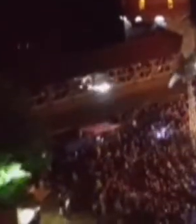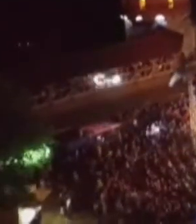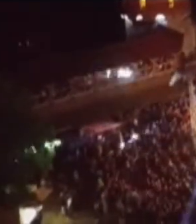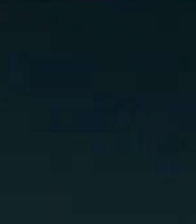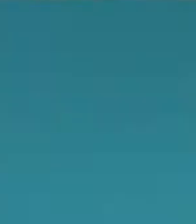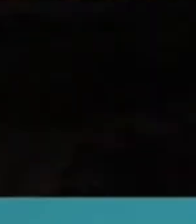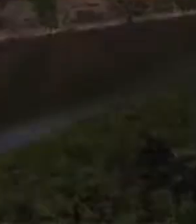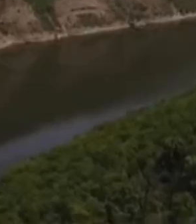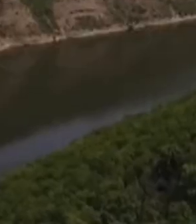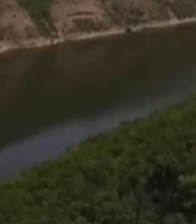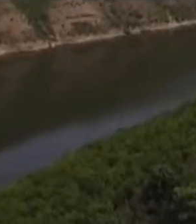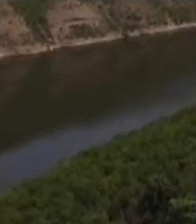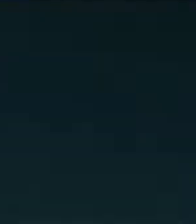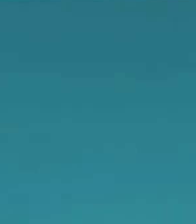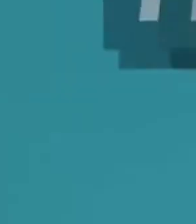Музика